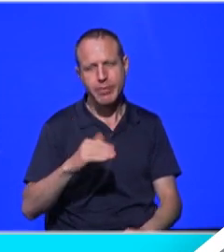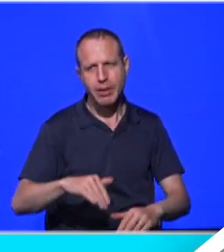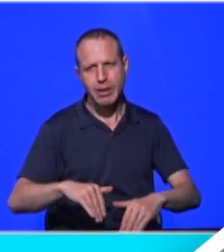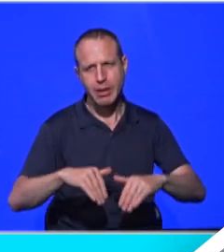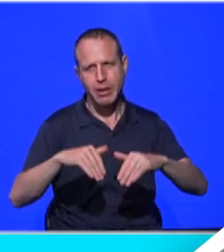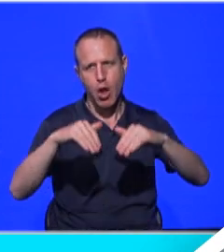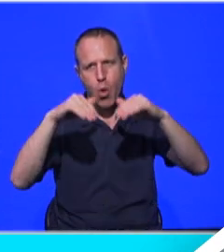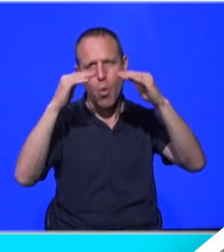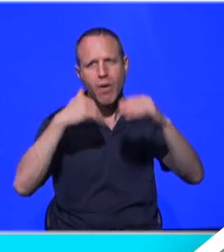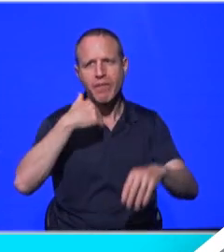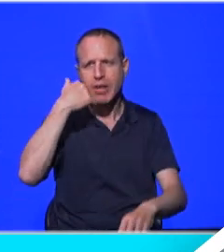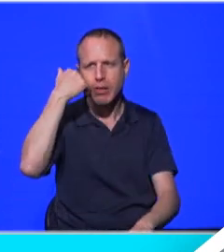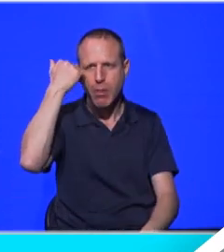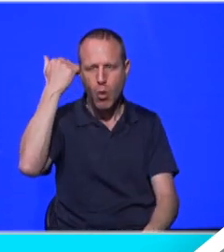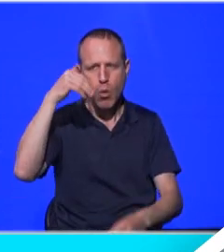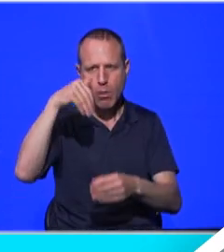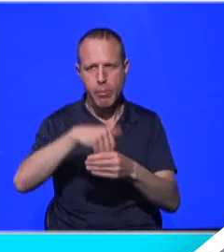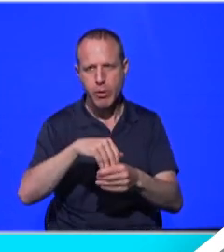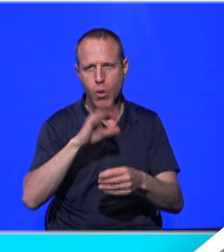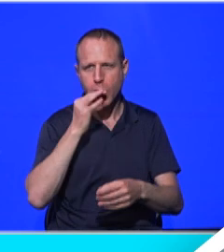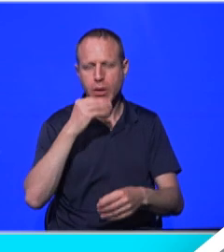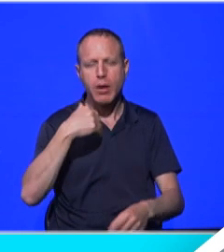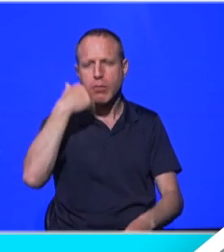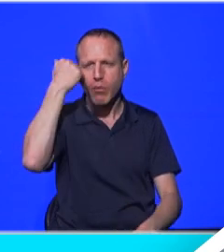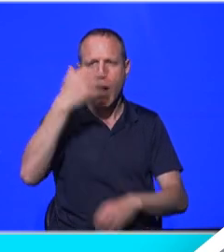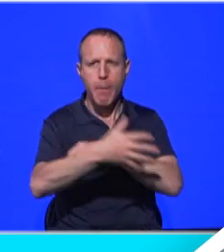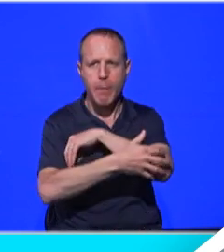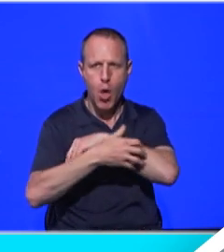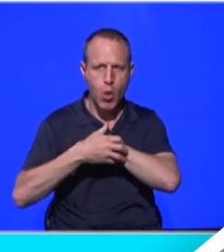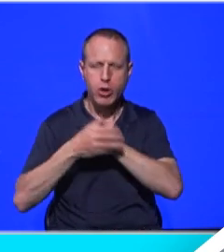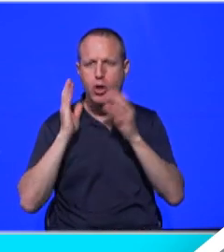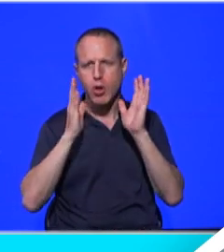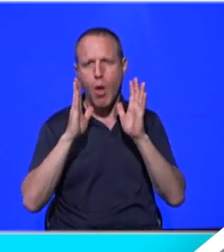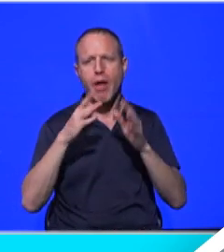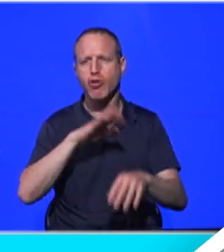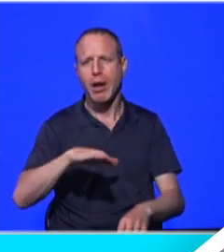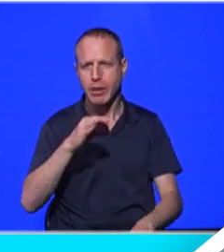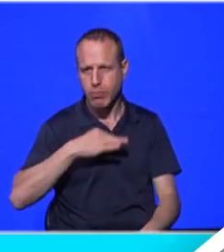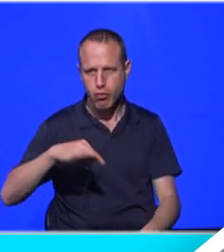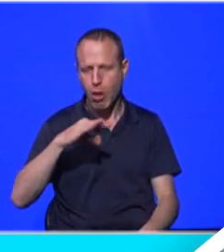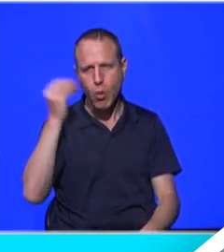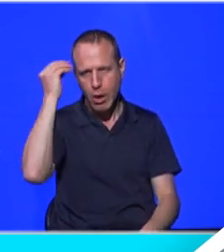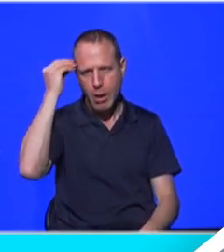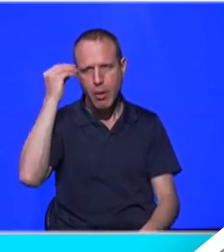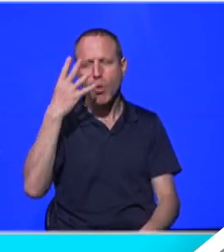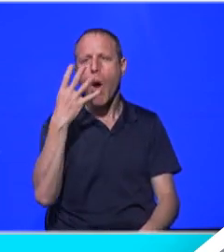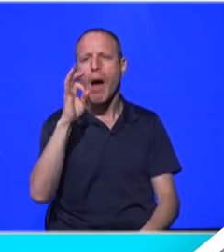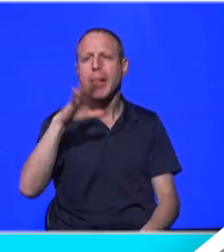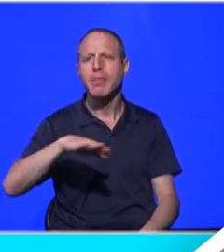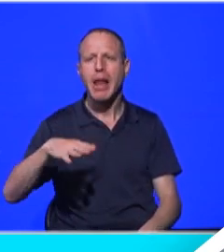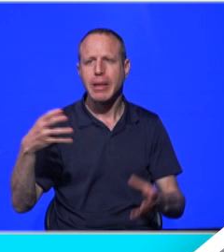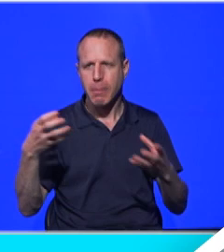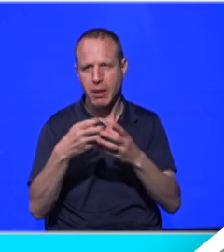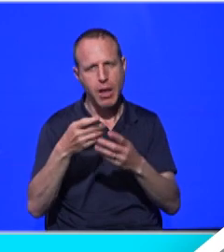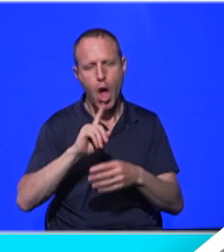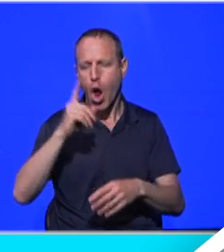יגדלו ויתבגרו לתוך גיל מופלג בעוני מרוד, ושהילדים שלנו ילמדו 40 ילד בכיתה. זה לא